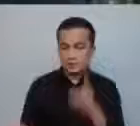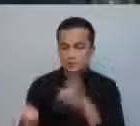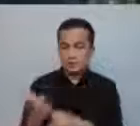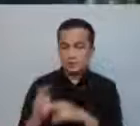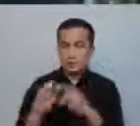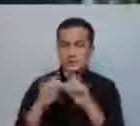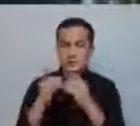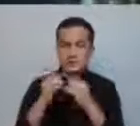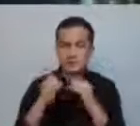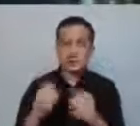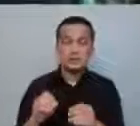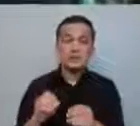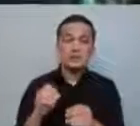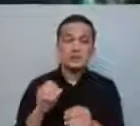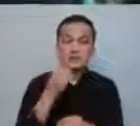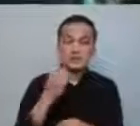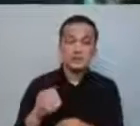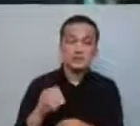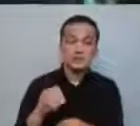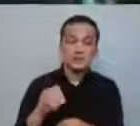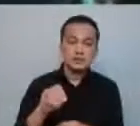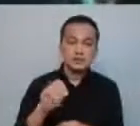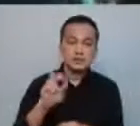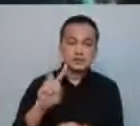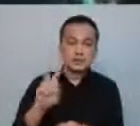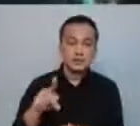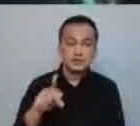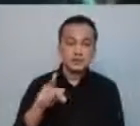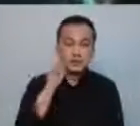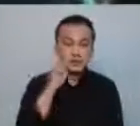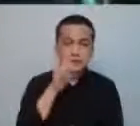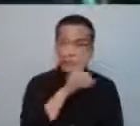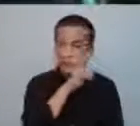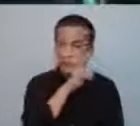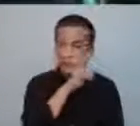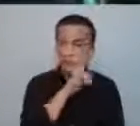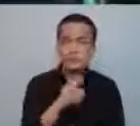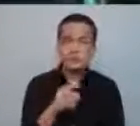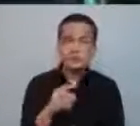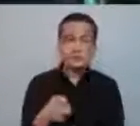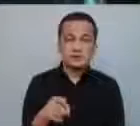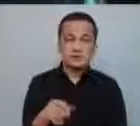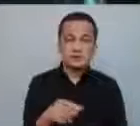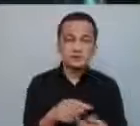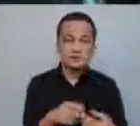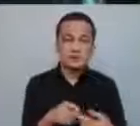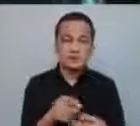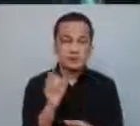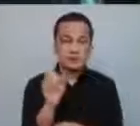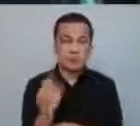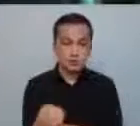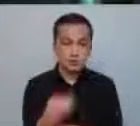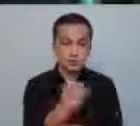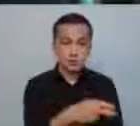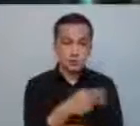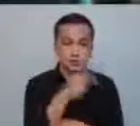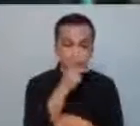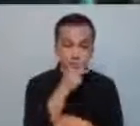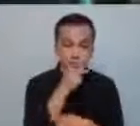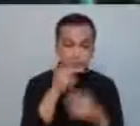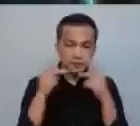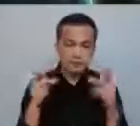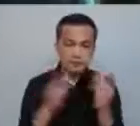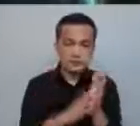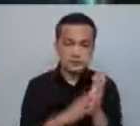ni Vice President at Education Secretary Sara Duterte, mandato para sa public at private schools na magpatupad na ng